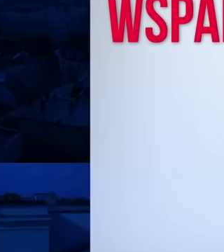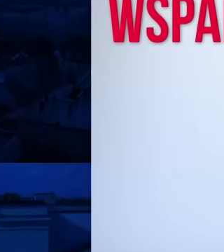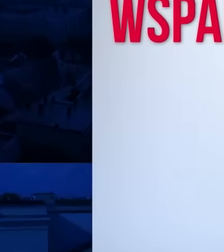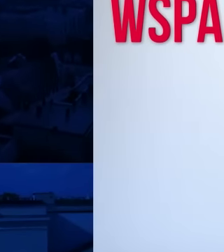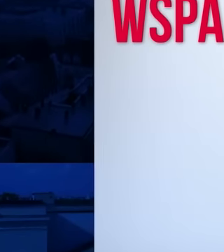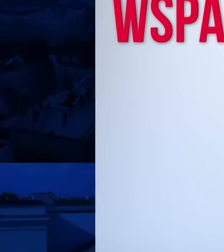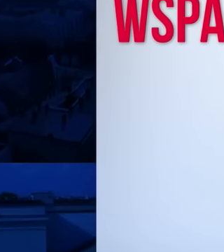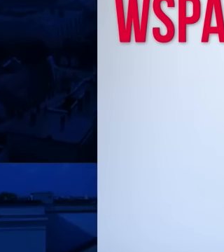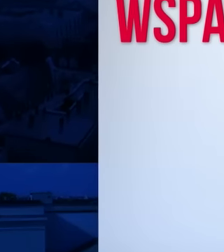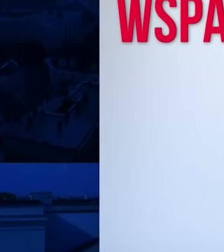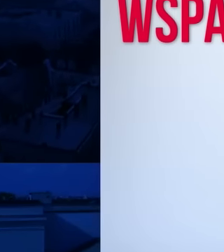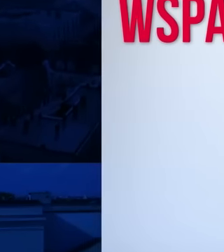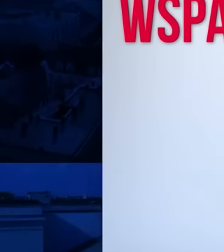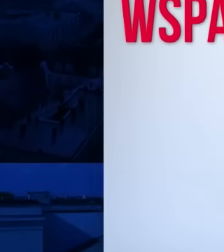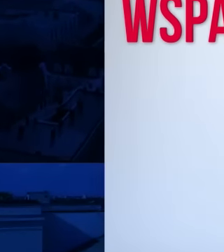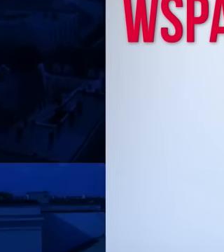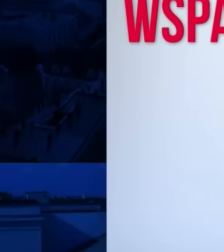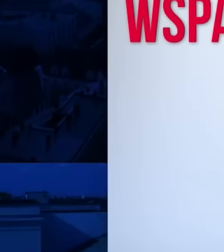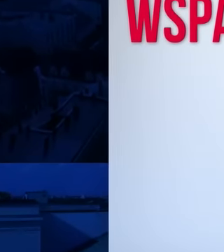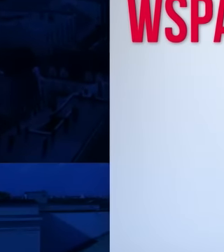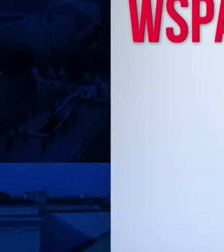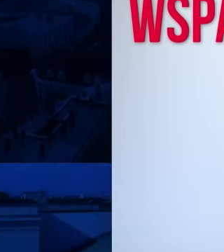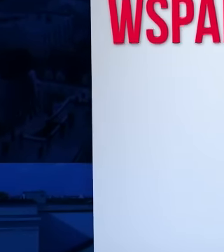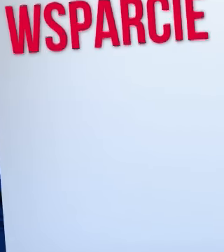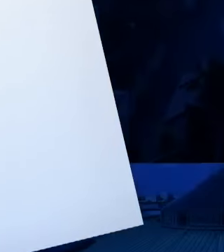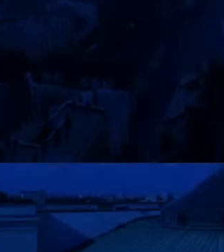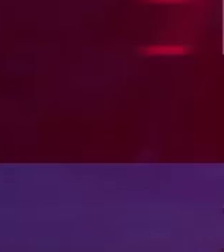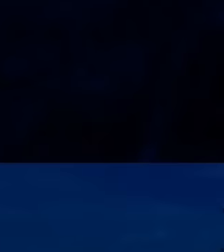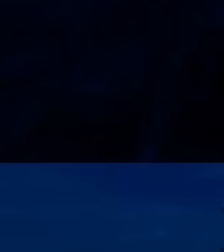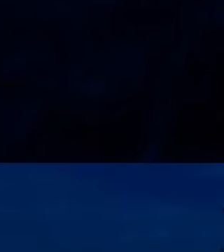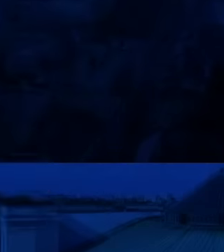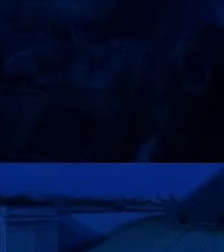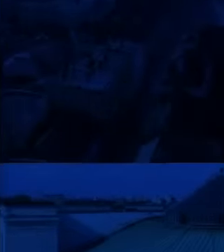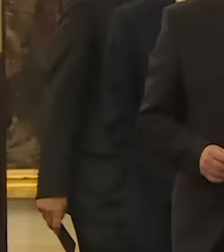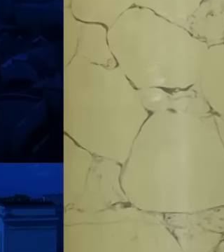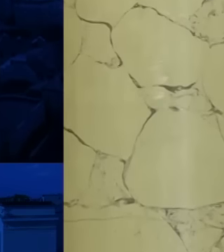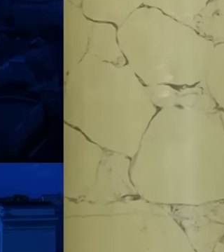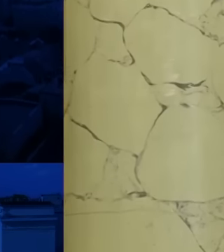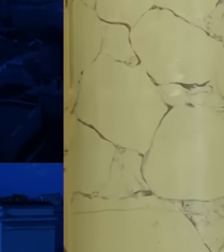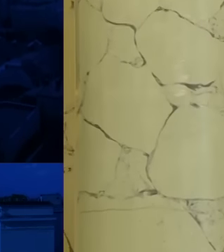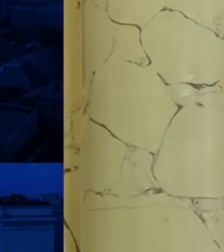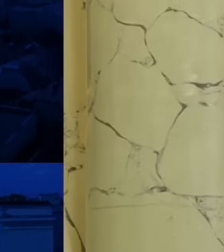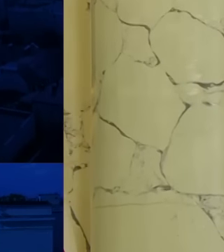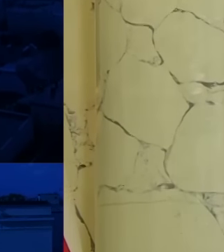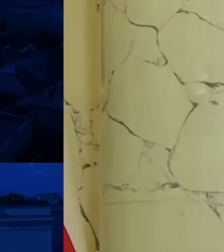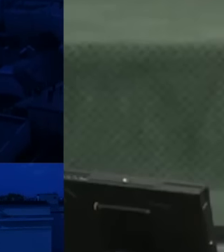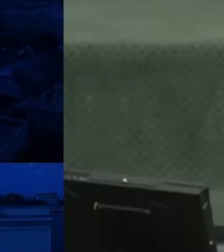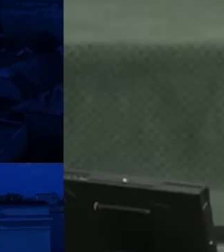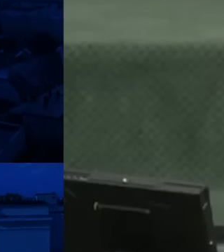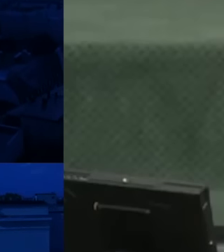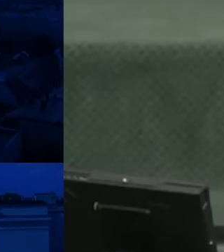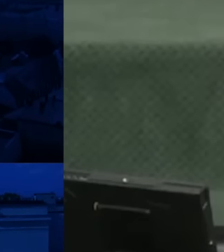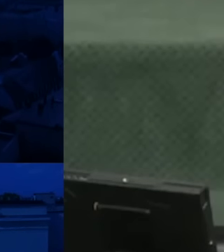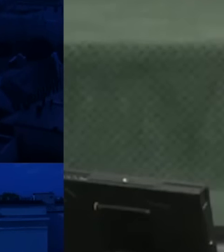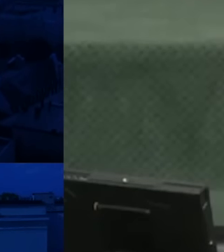kibice. Wszyscy wiedzą, że Europejski Zielony Ład to kłopoty dla zwykłych ludzi w Polsce i w Europie. Wojna w koalicji rządowej, Trzecia Droga i jej